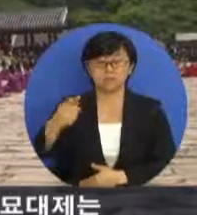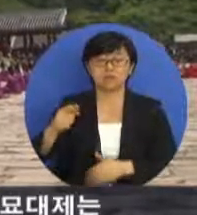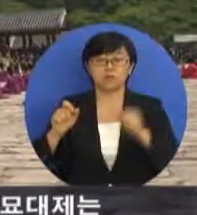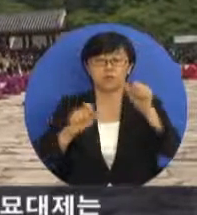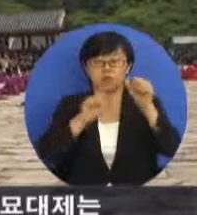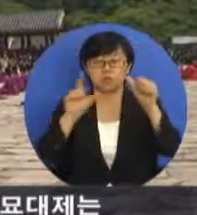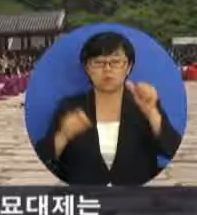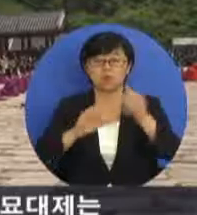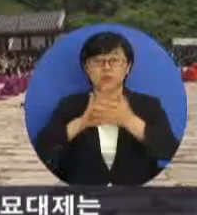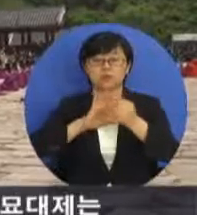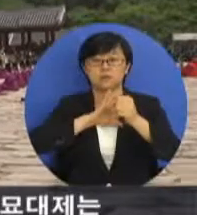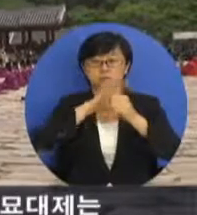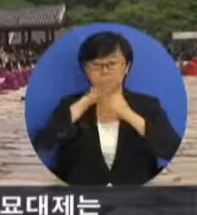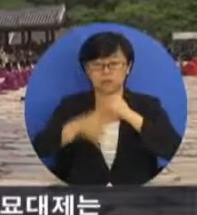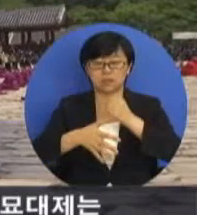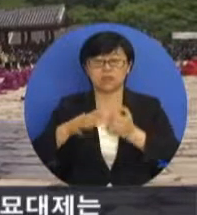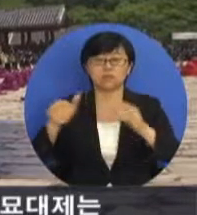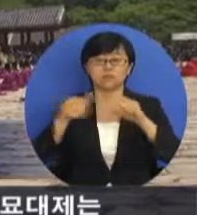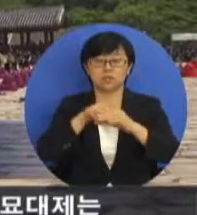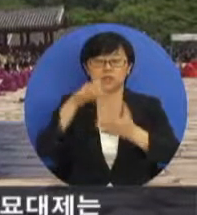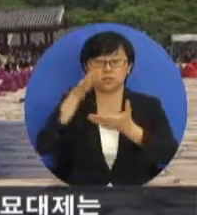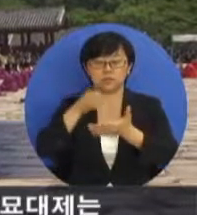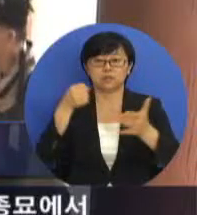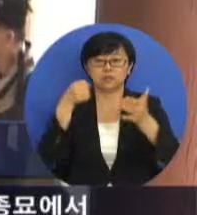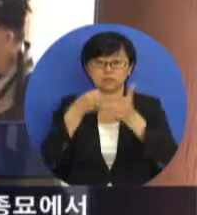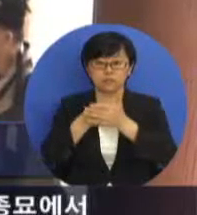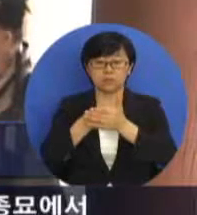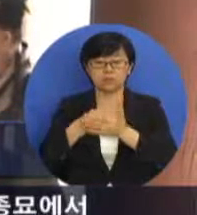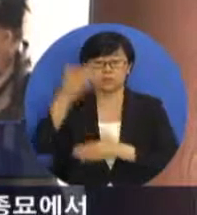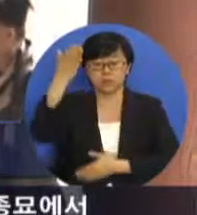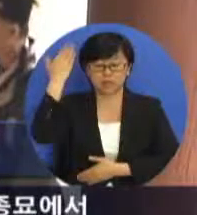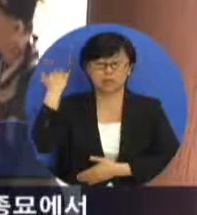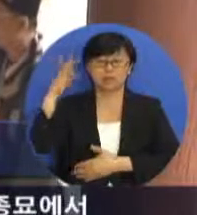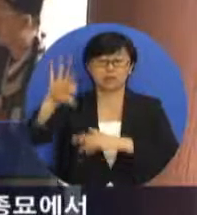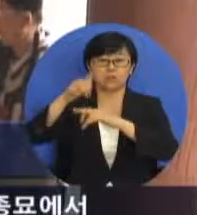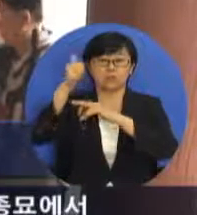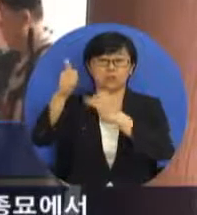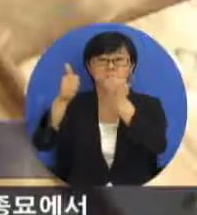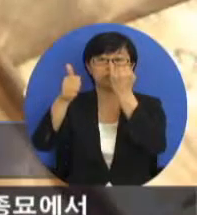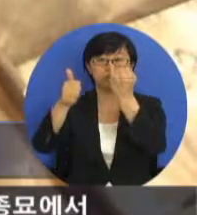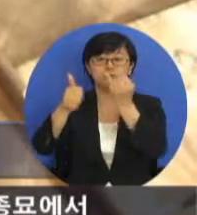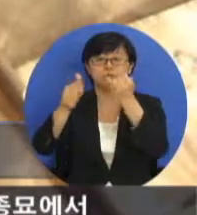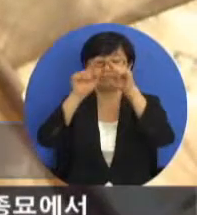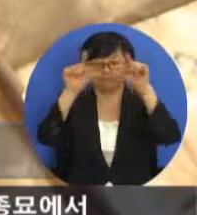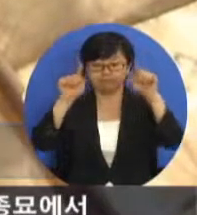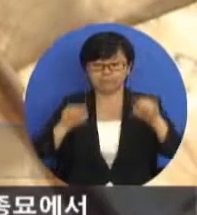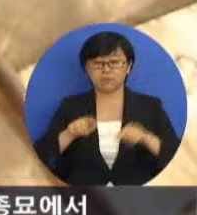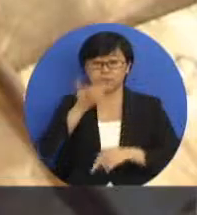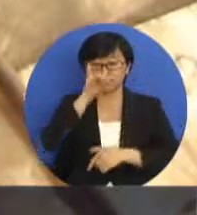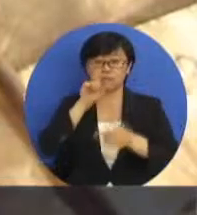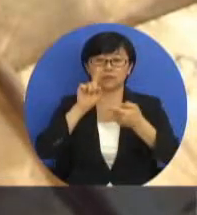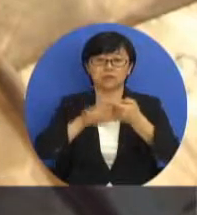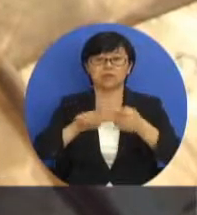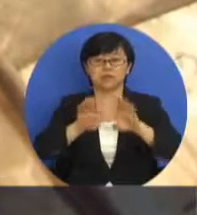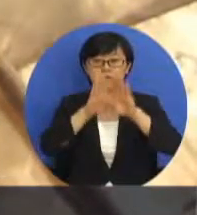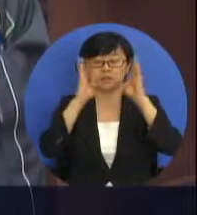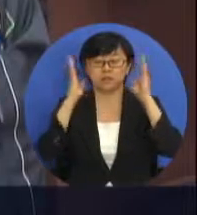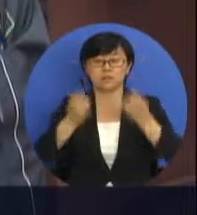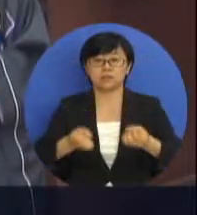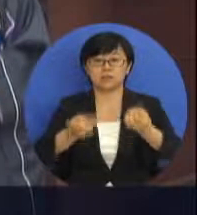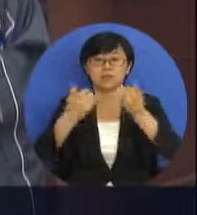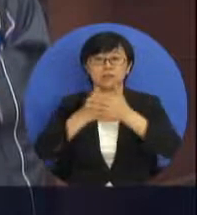2001년 5월 세계무형유산으로 지정된 종묘대제는 조선의 왕과 왕비의 신주가 모셔져 있는 종묘에서 개최되는